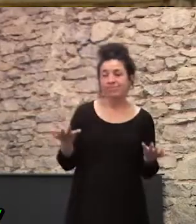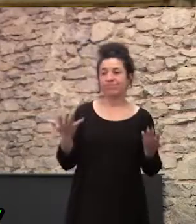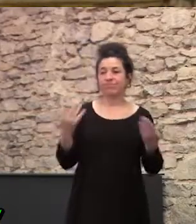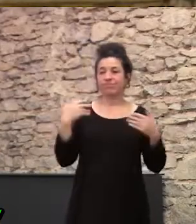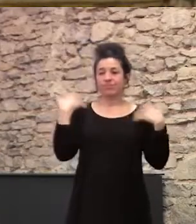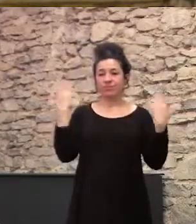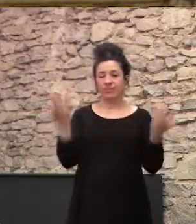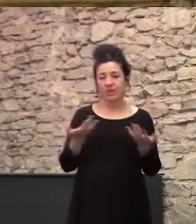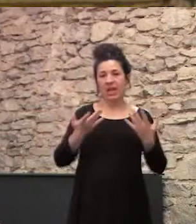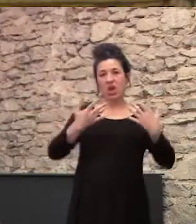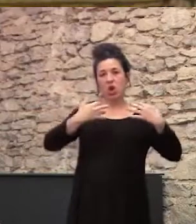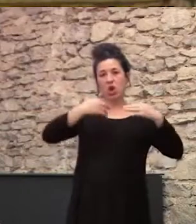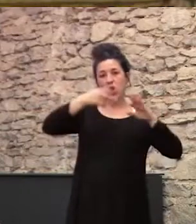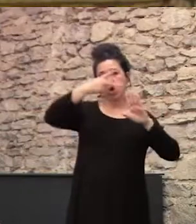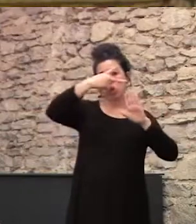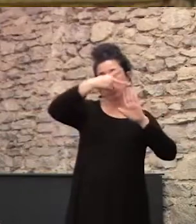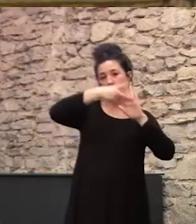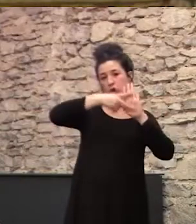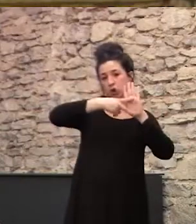zabal esan da normalizatu gabea